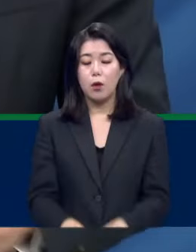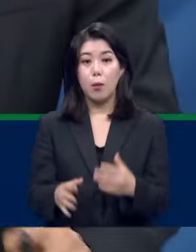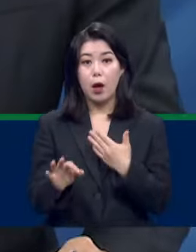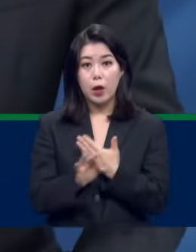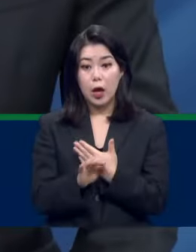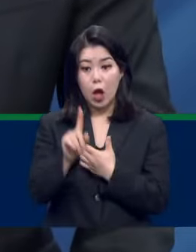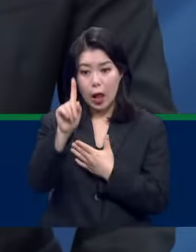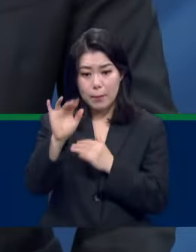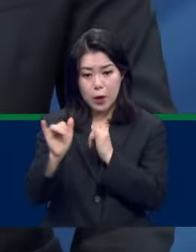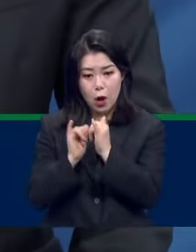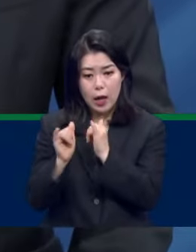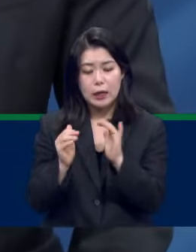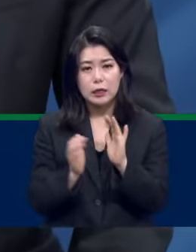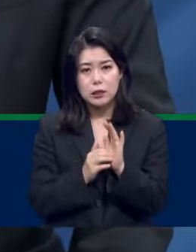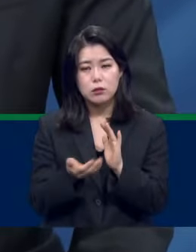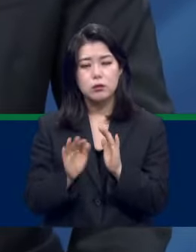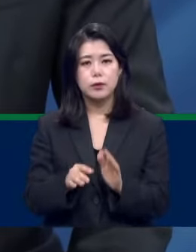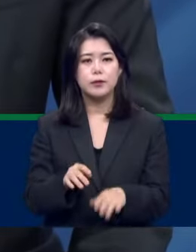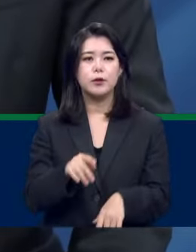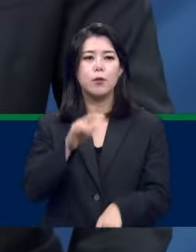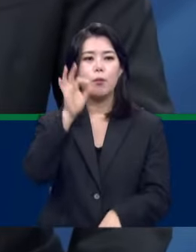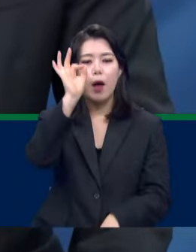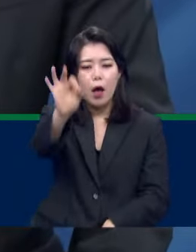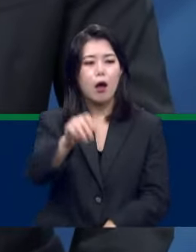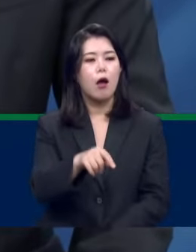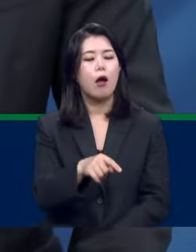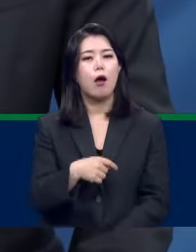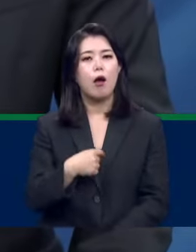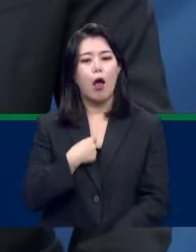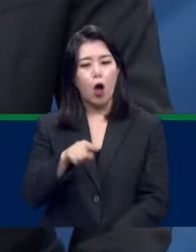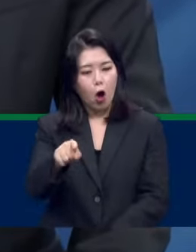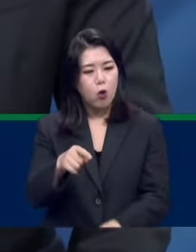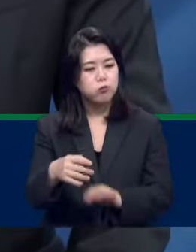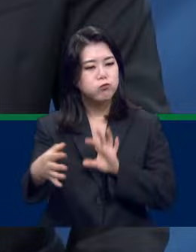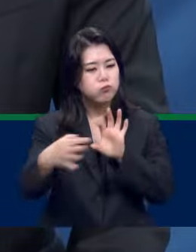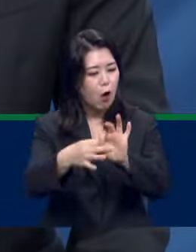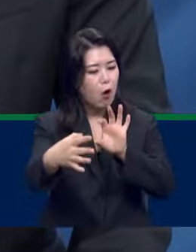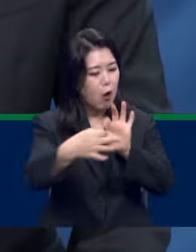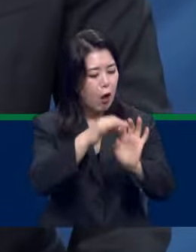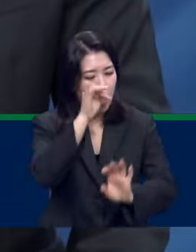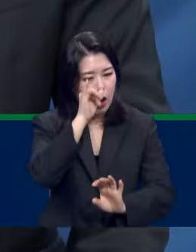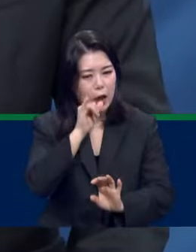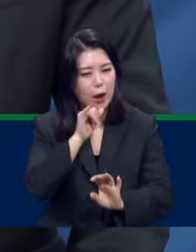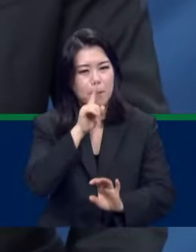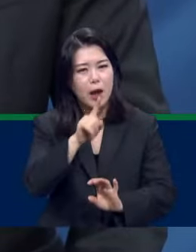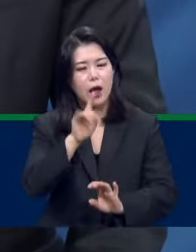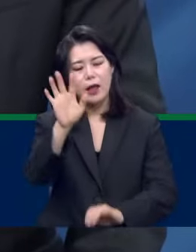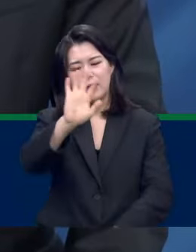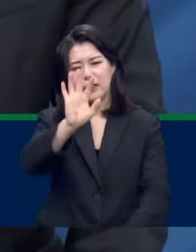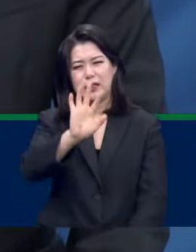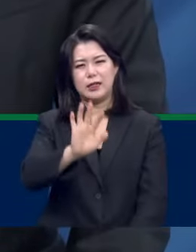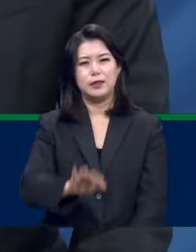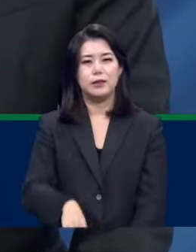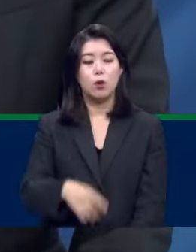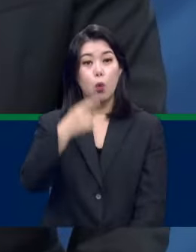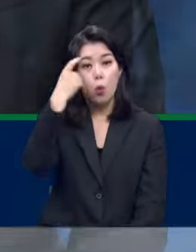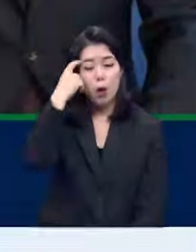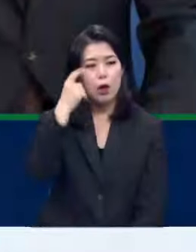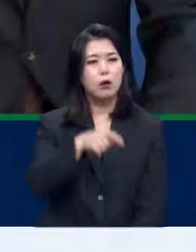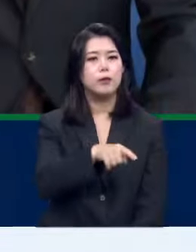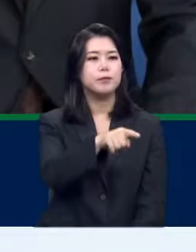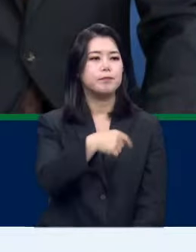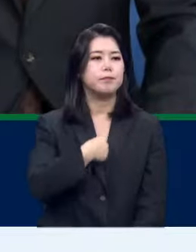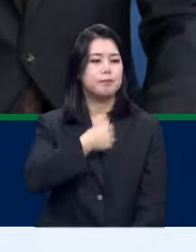닿았다고 해서 봐라 내가 지금 이런 사이야고 하는 사람들 없거든요 이거를 떠들고 다니는 사람 많지 않습니다 이거를 떠드는 이유는 내